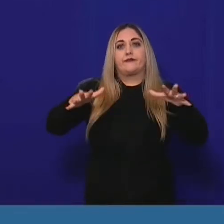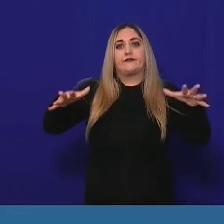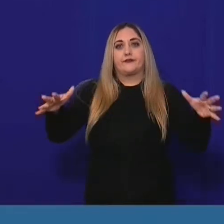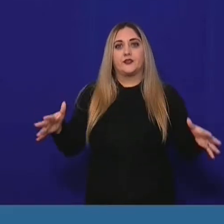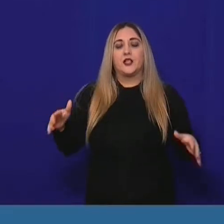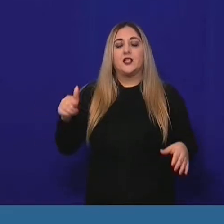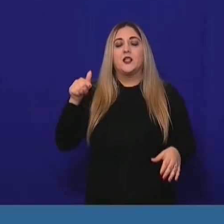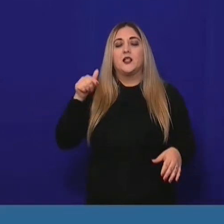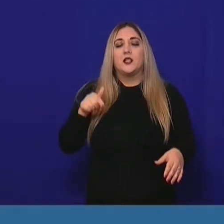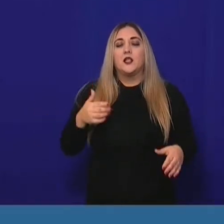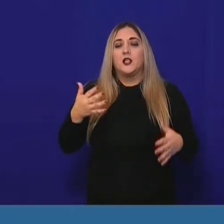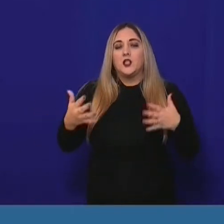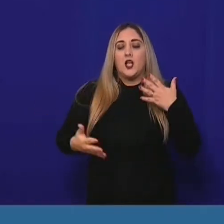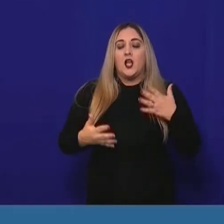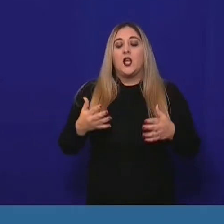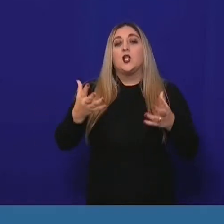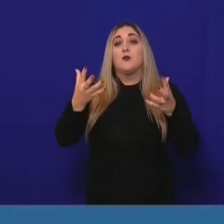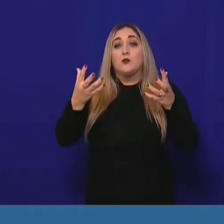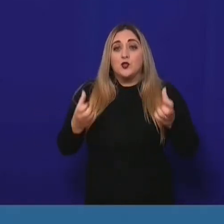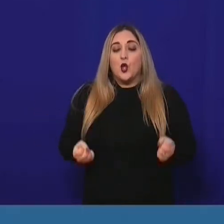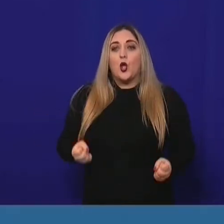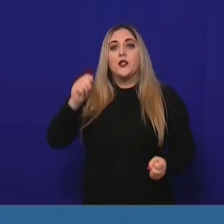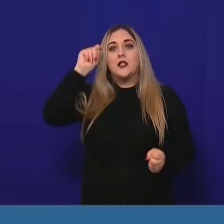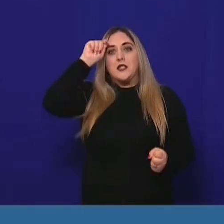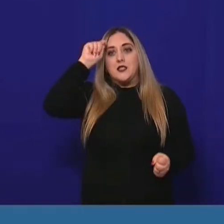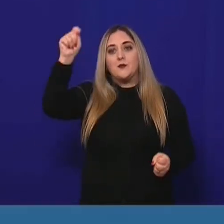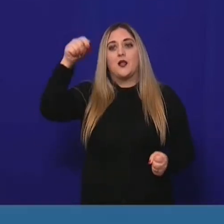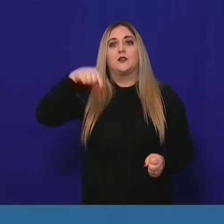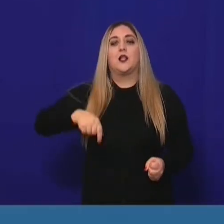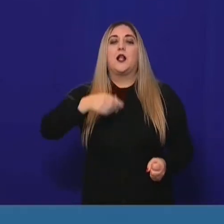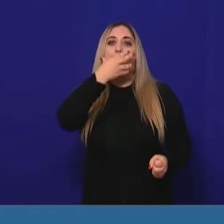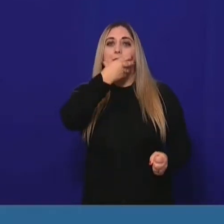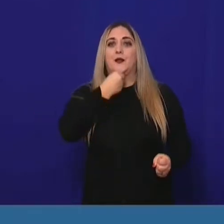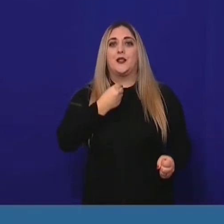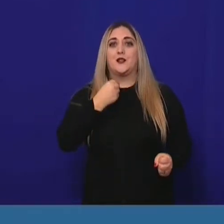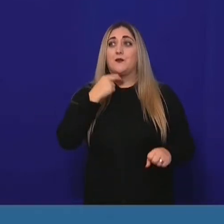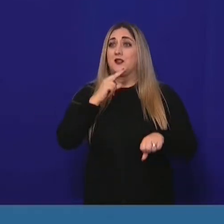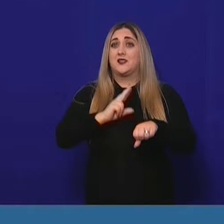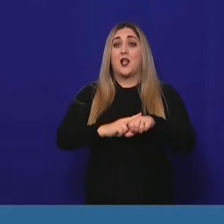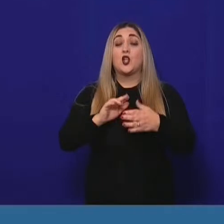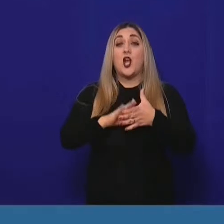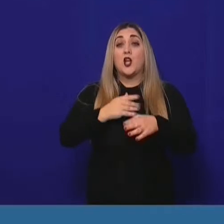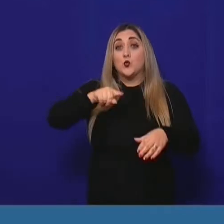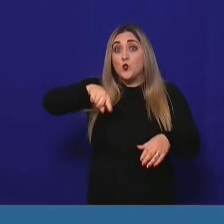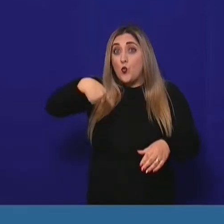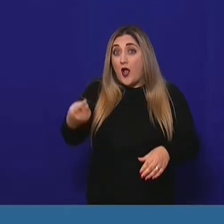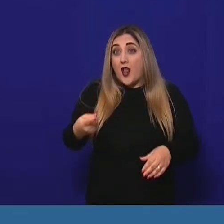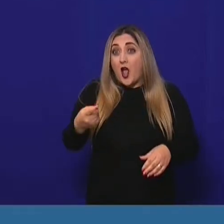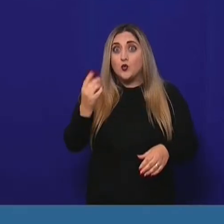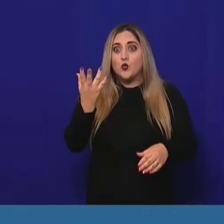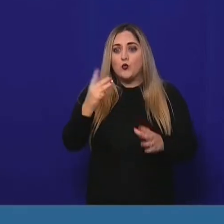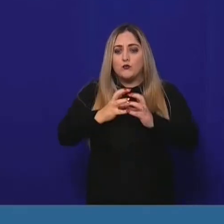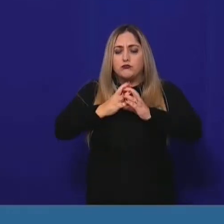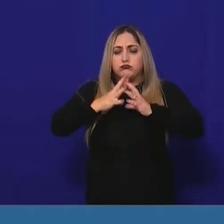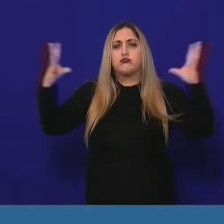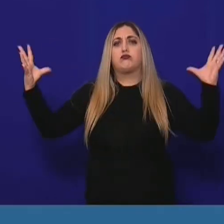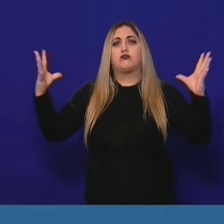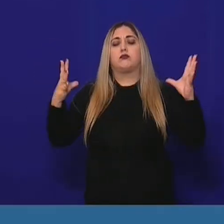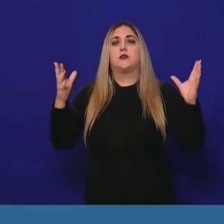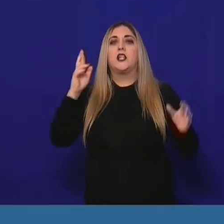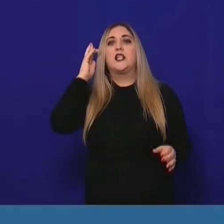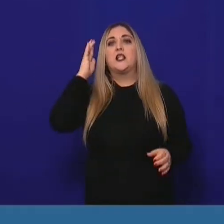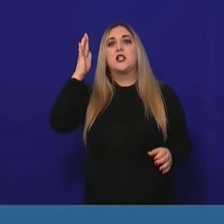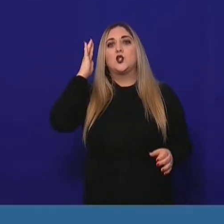xi ħaġa li dan il-milied ma rridux li tiġri għaliex inkella ħanerġgħu niżdiedu fil-każijiet ħajerġa' tkun